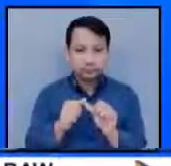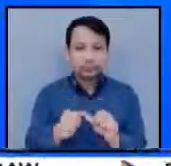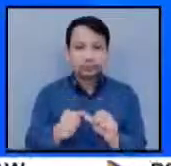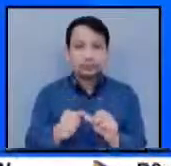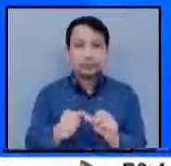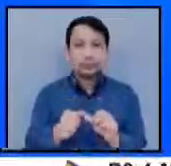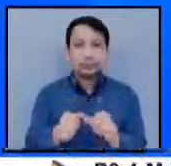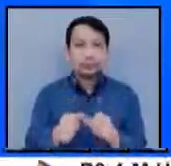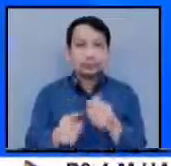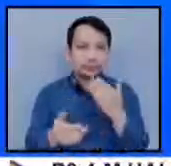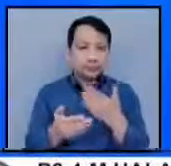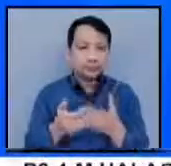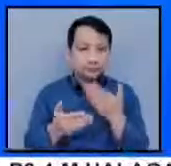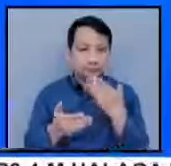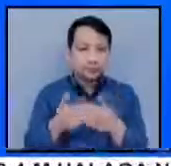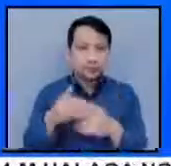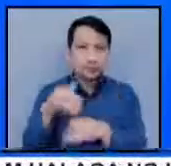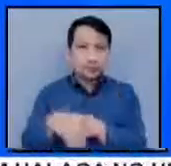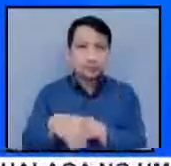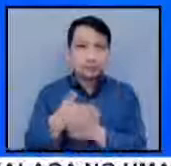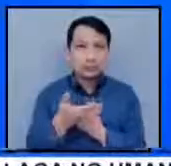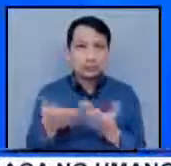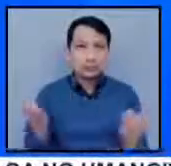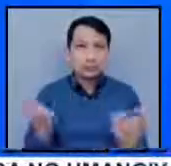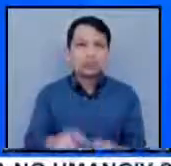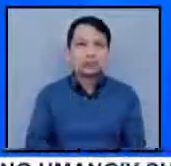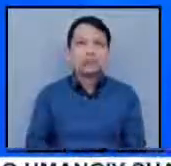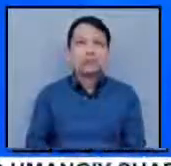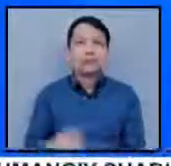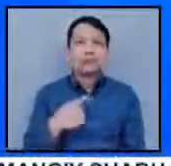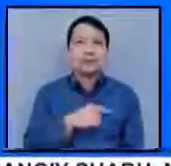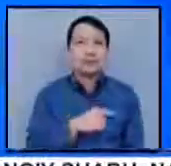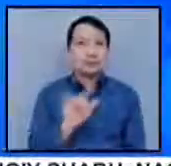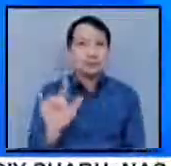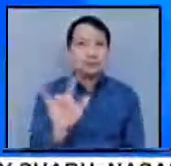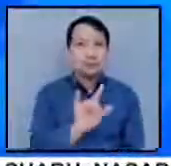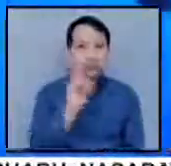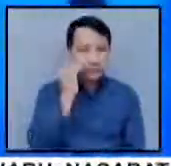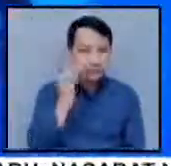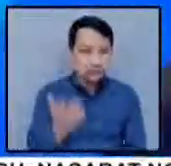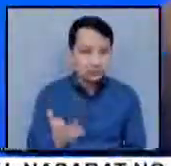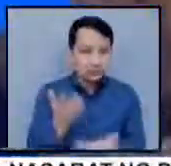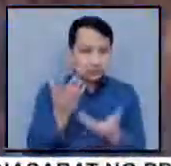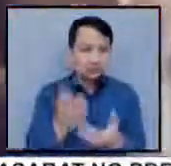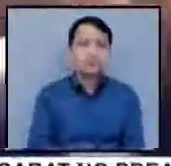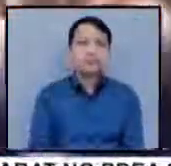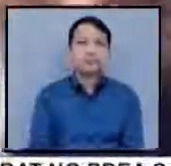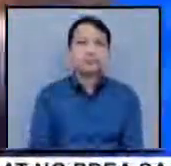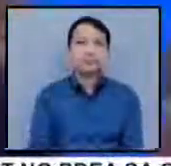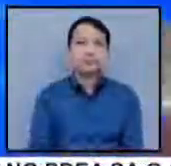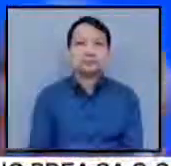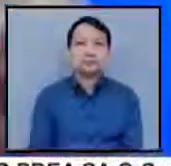Magandang gabi po sa inyong lahat. At mahal ko kayong lahat. Mabuhay po kayo.